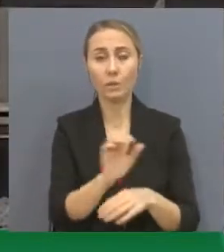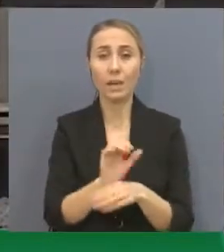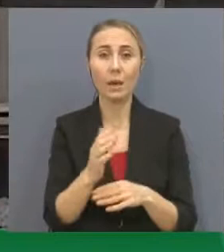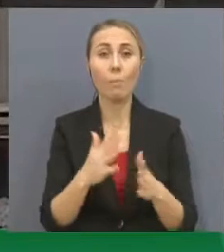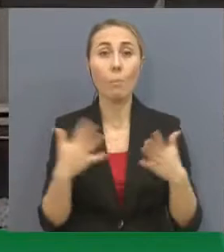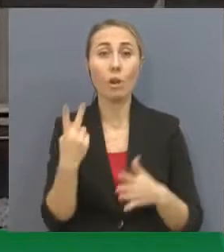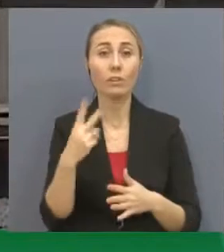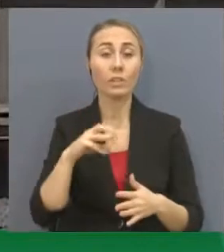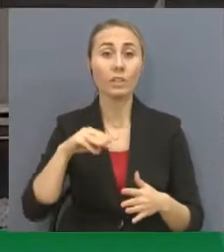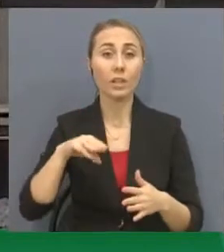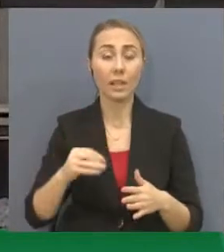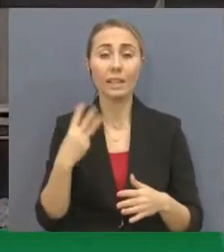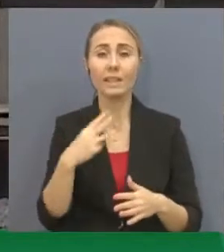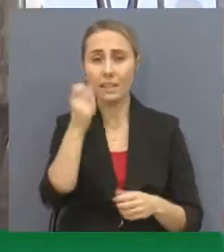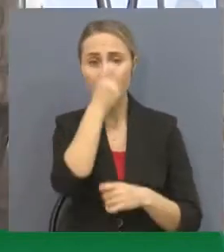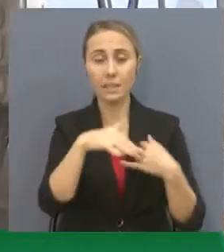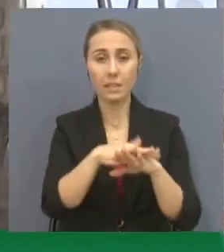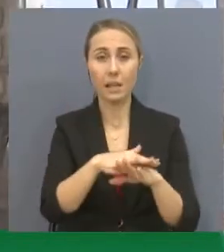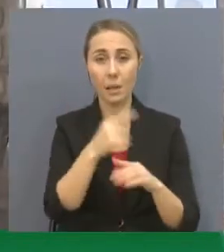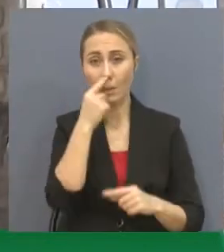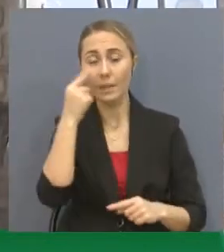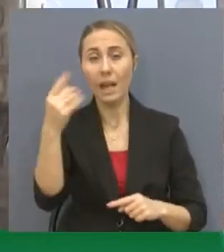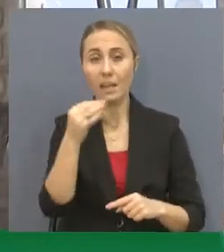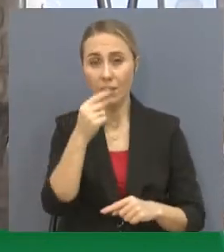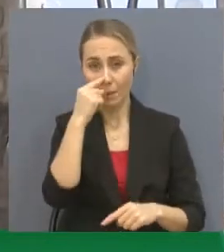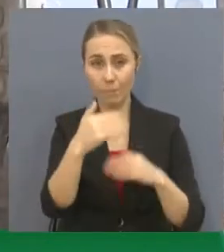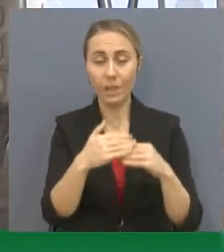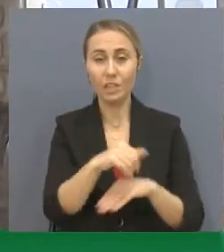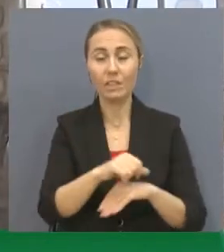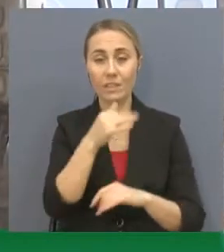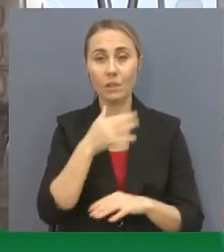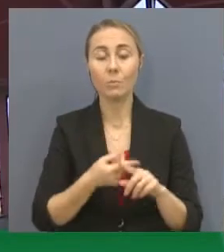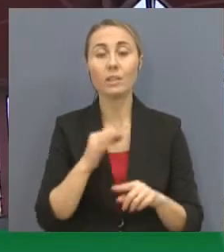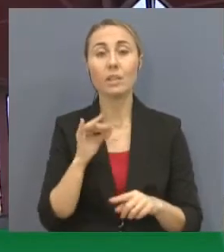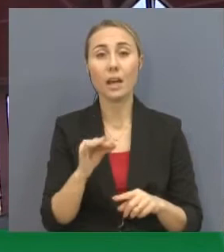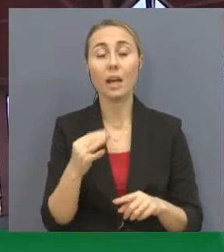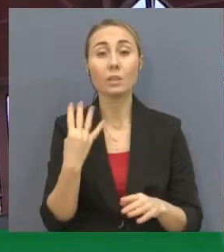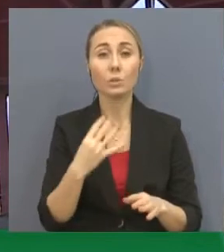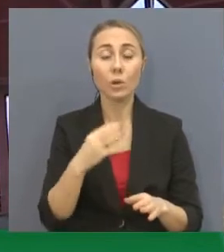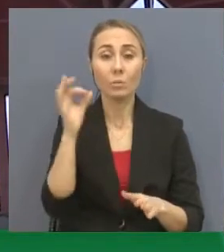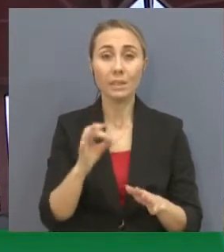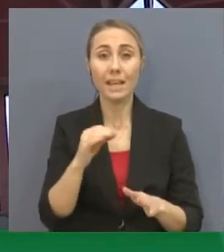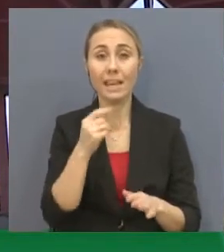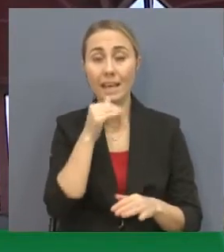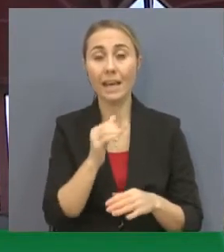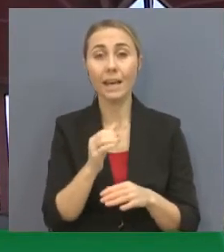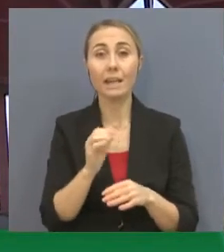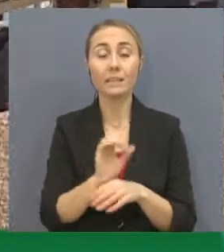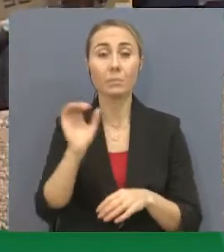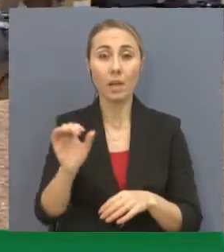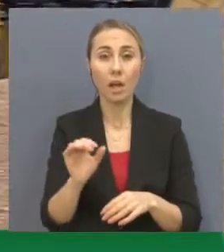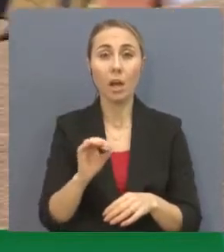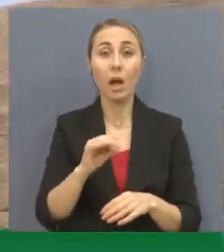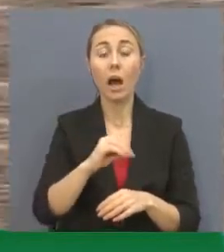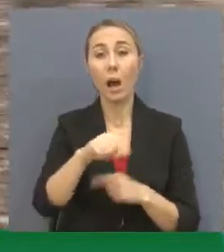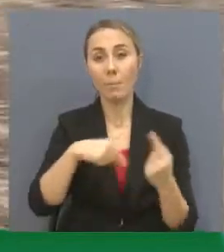тонн зерна в 30 стран ближнего и дальнего зарубежья кроме того 41 процент экспортных поставок приходится на долю обрабатывающей